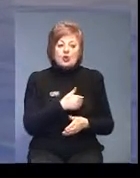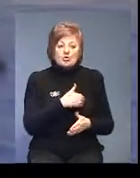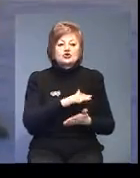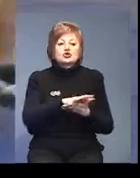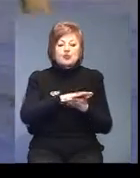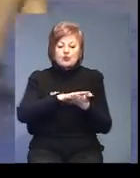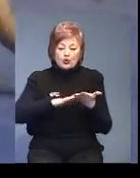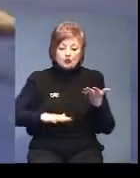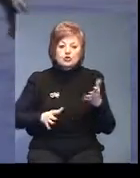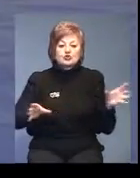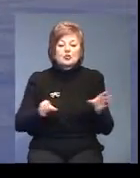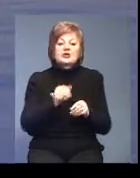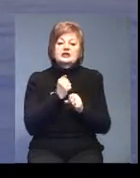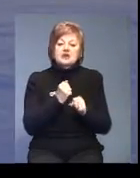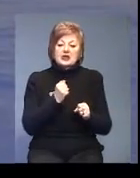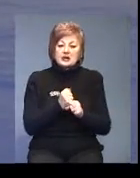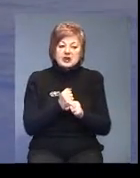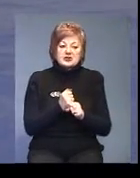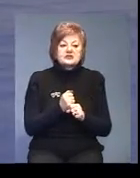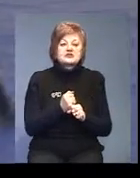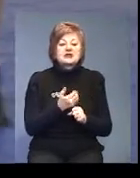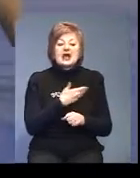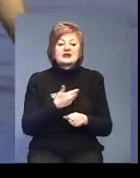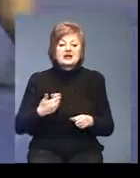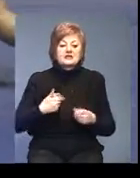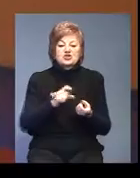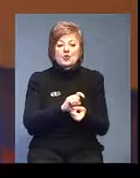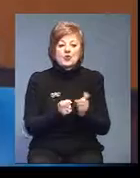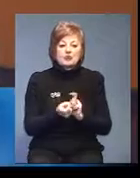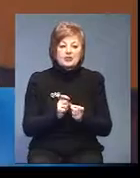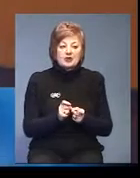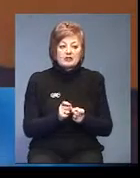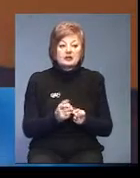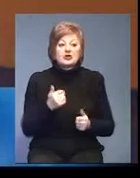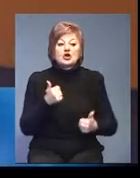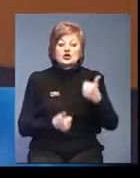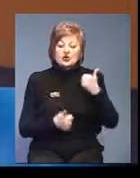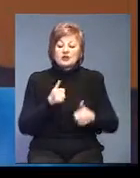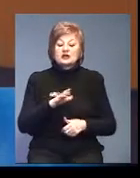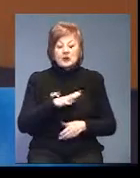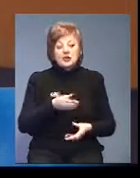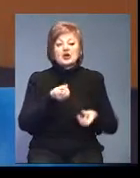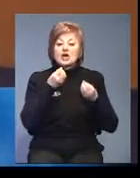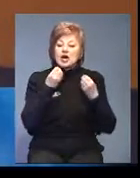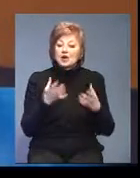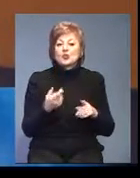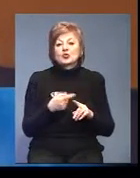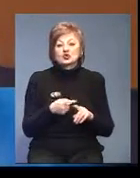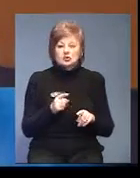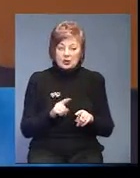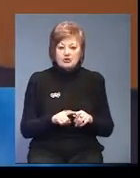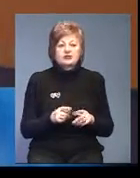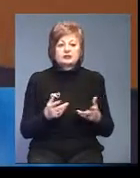продовжити співпрацю із Запорізьким осередком класичної боротьби. Соревнования были хорошие. Этот спор